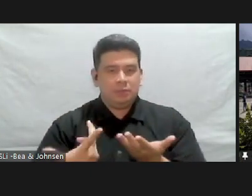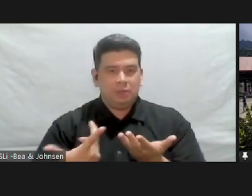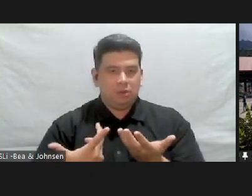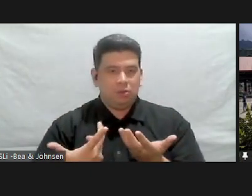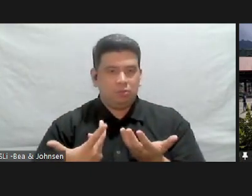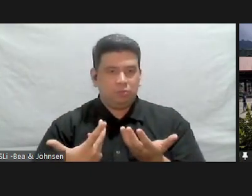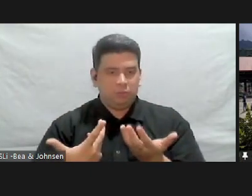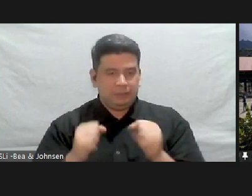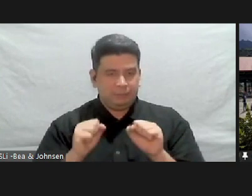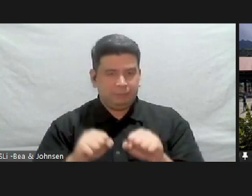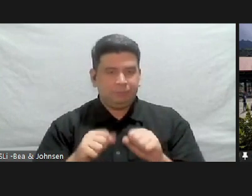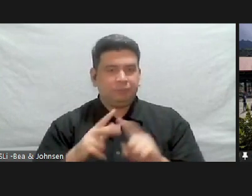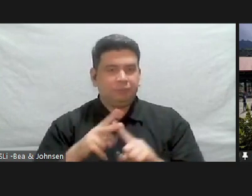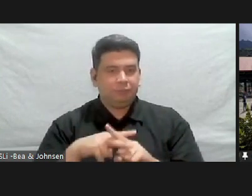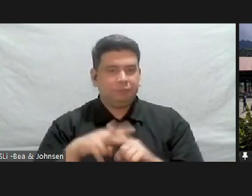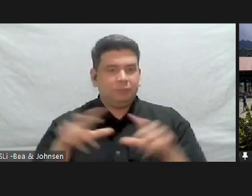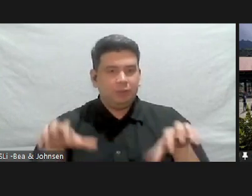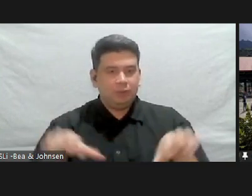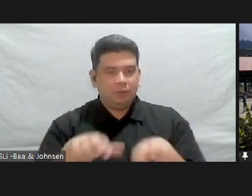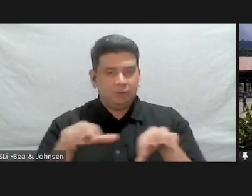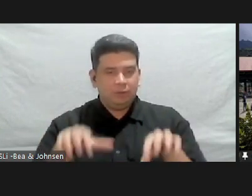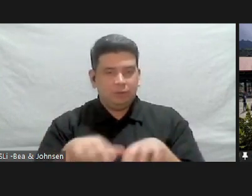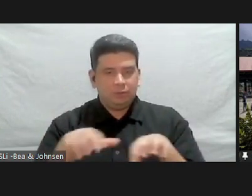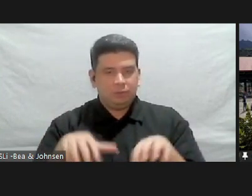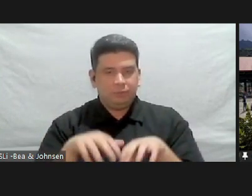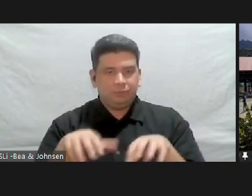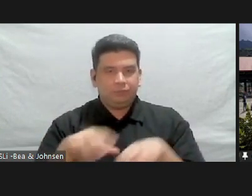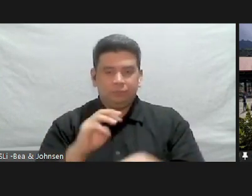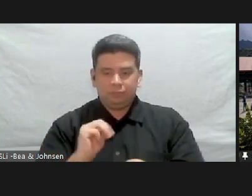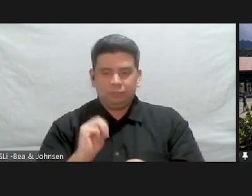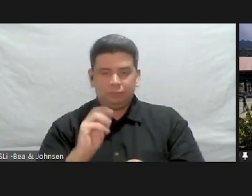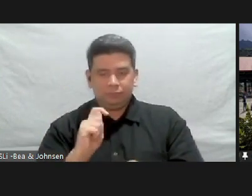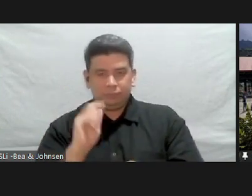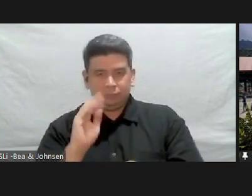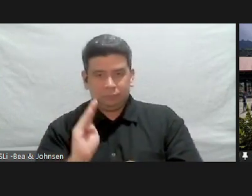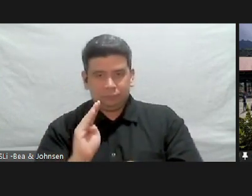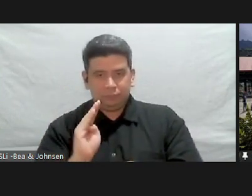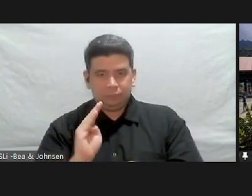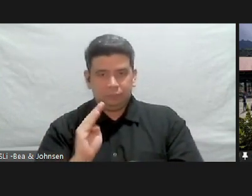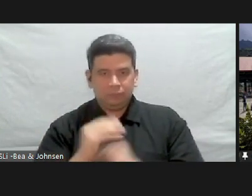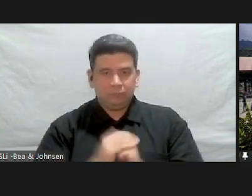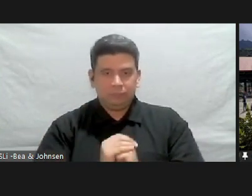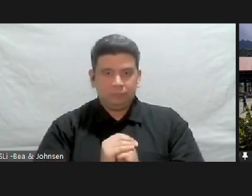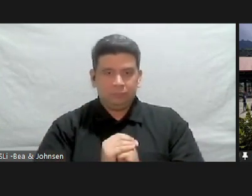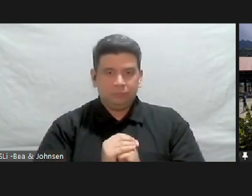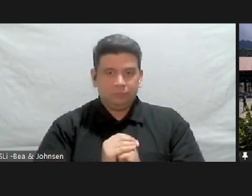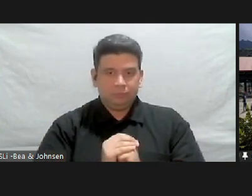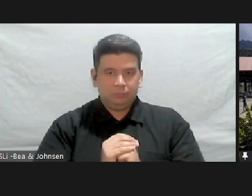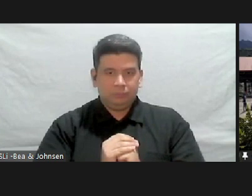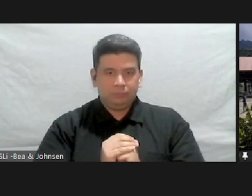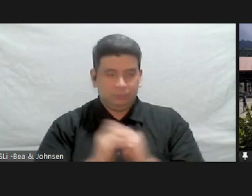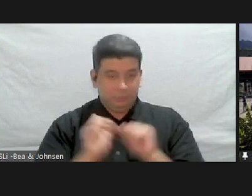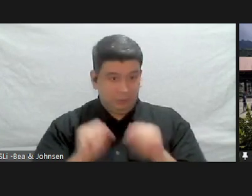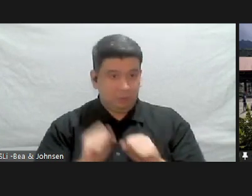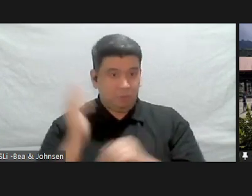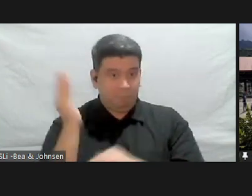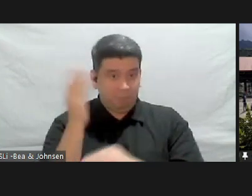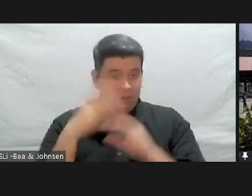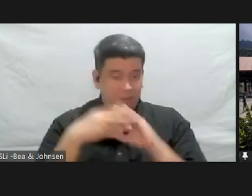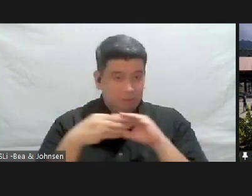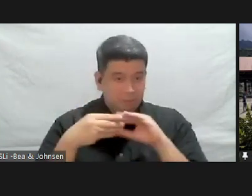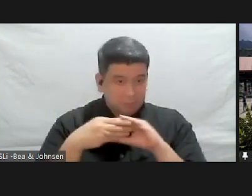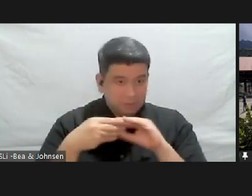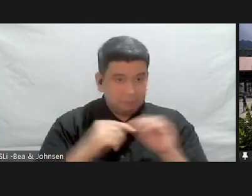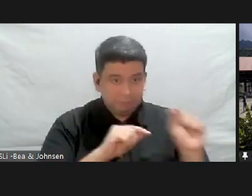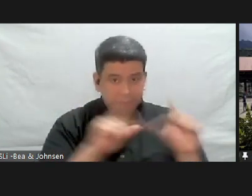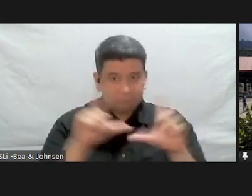improve mother tongue-based education. Please kindly upload po the presentation so that they can be shared more widely. I-share nyo rin po to